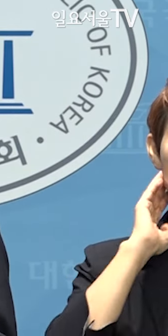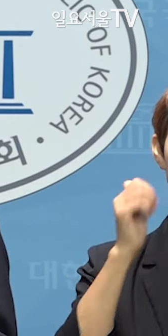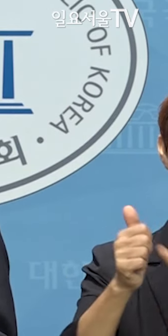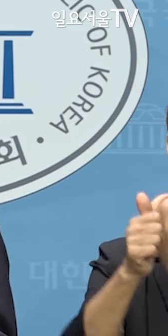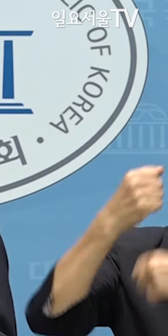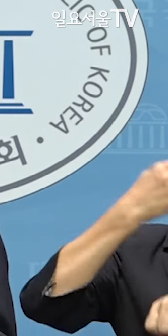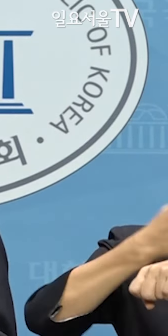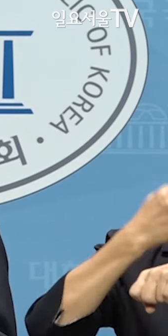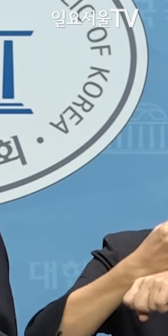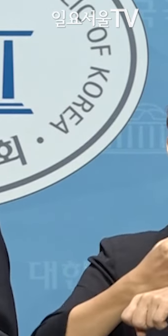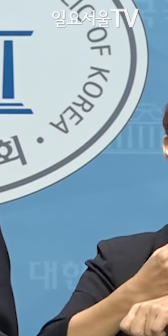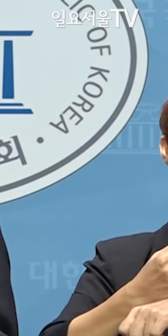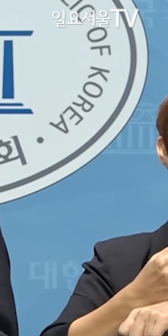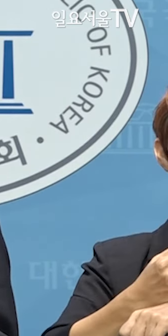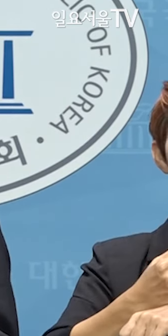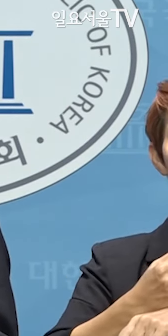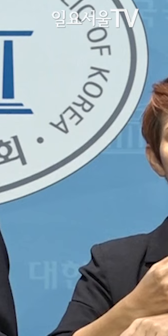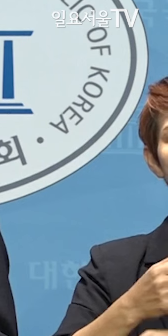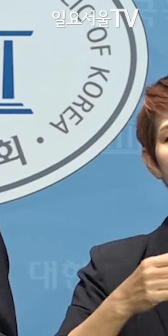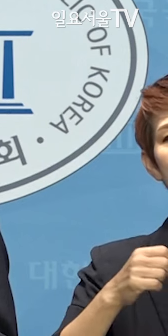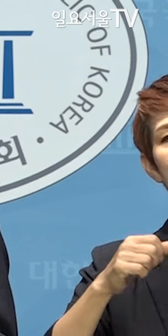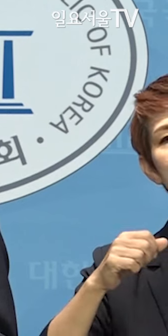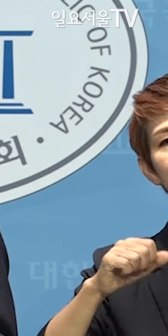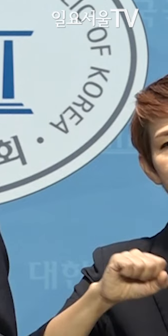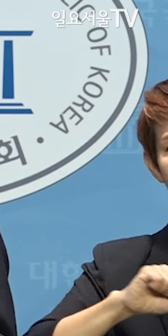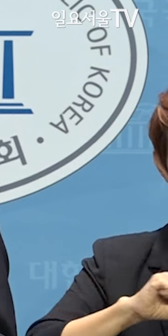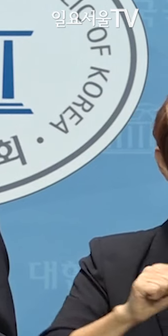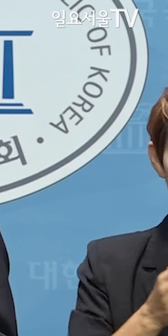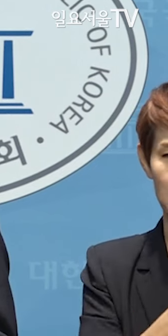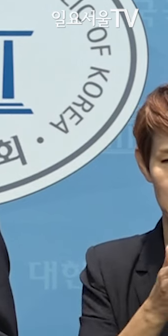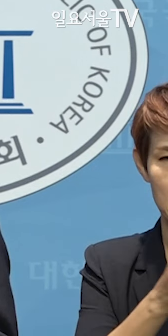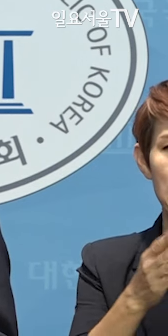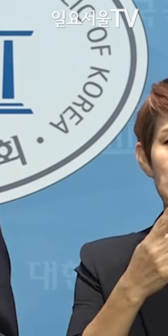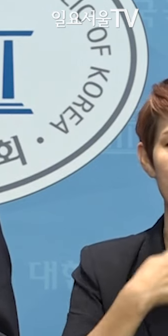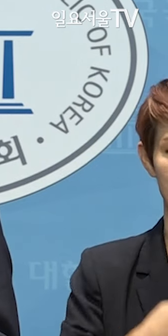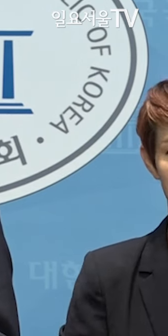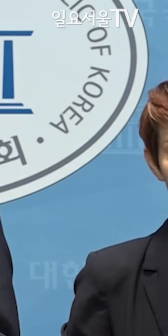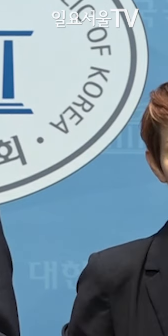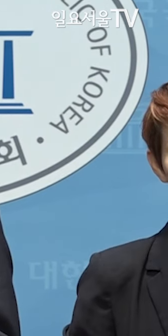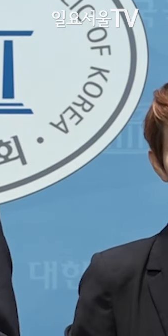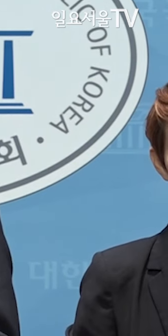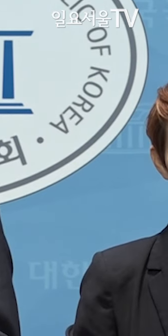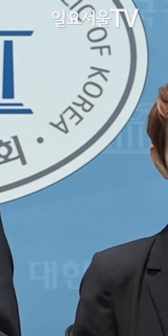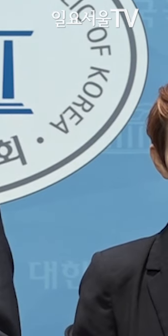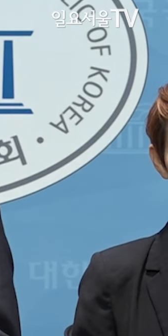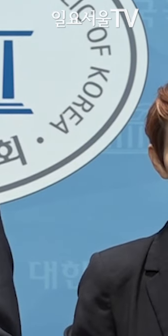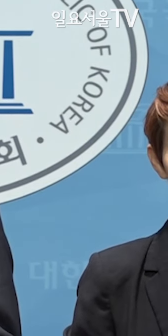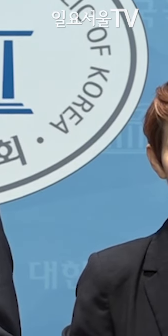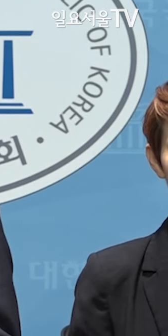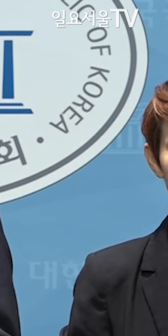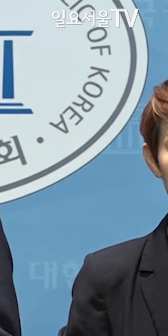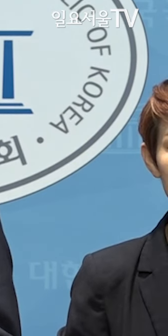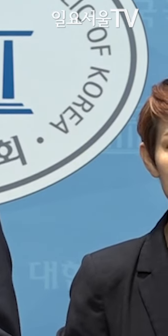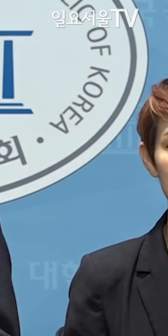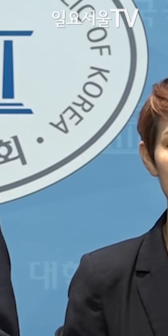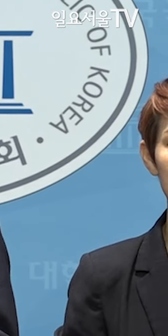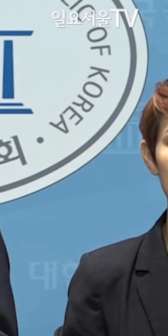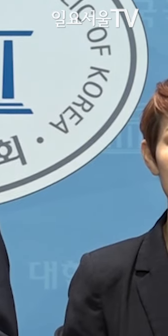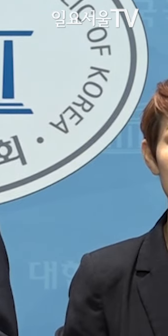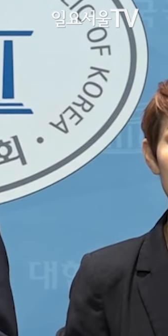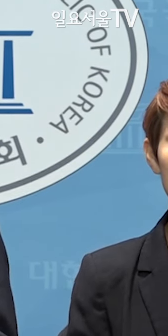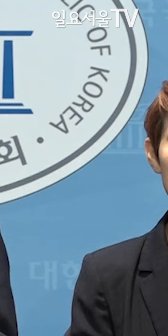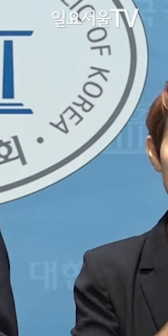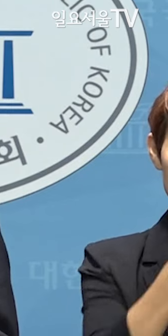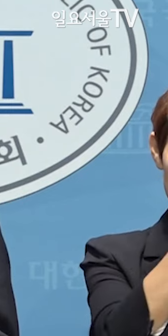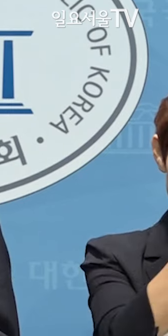등 중단을 운동하였습니다 급기 아는 이대표의